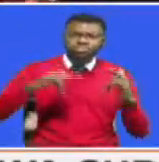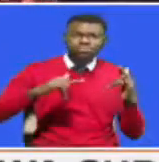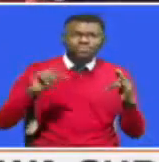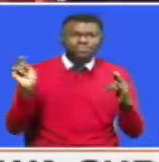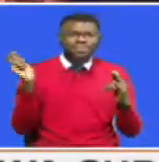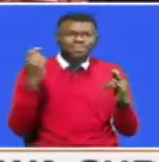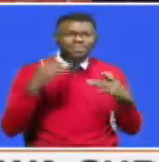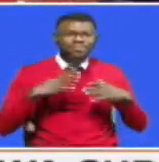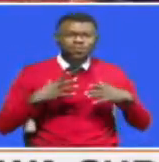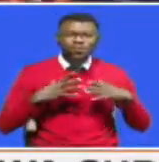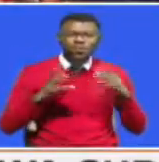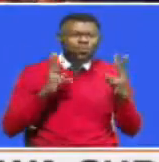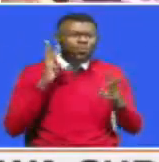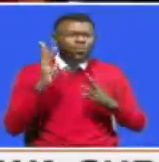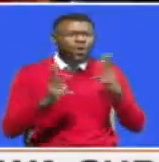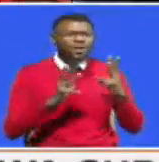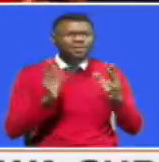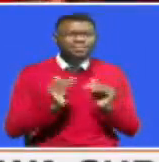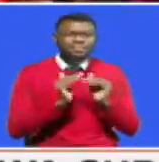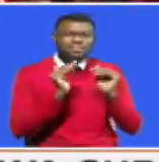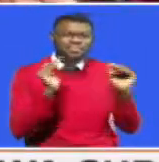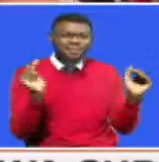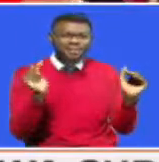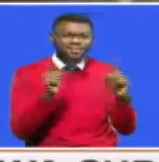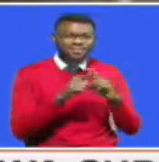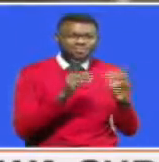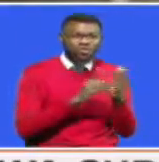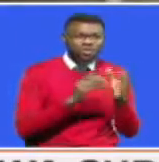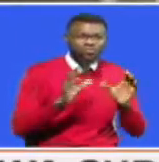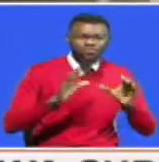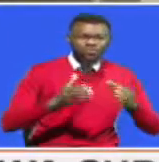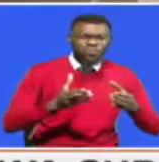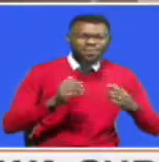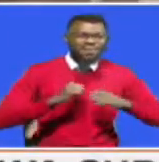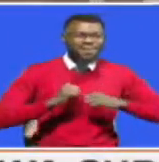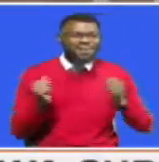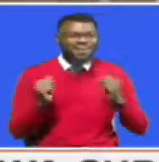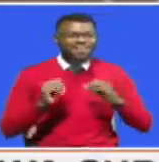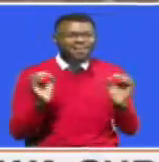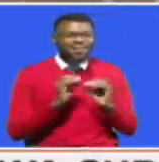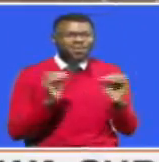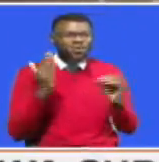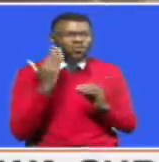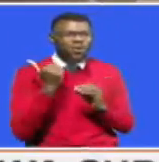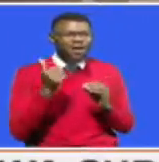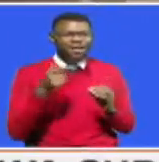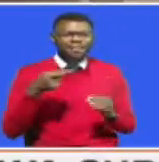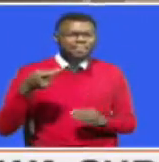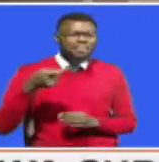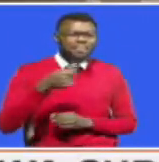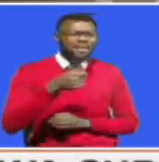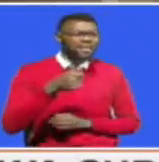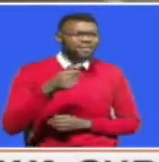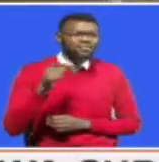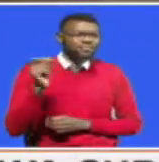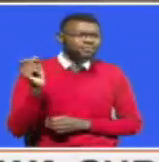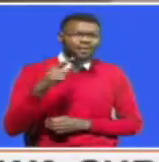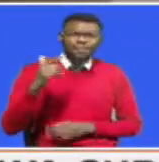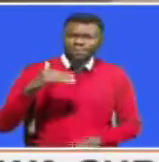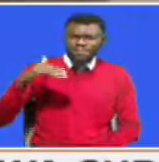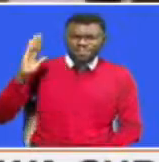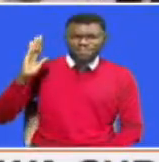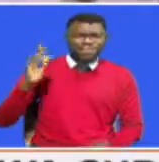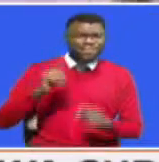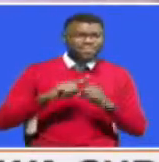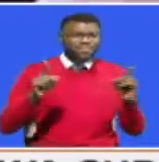nchini na tumbo joto haswa miongoni mwa madaktari, ikisemekana wengi wao wanalipwa mishahara ya juu kuliko wenyeji